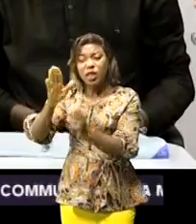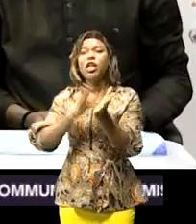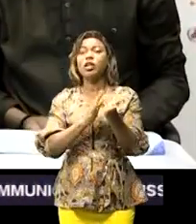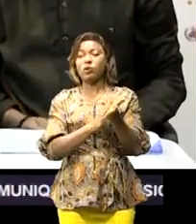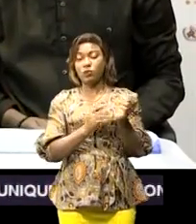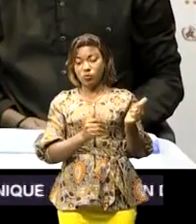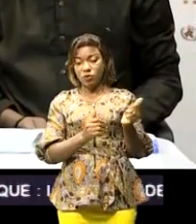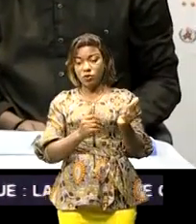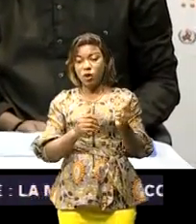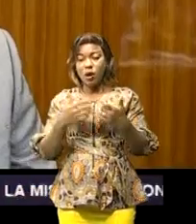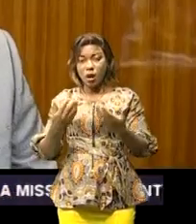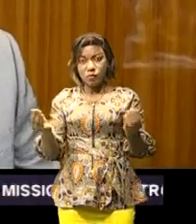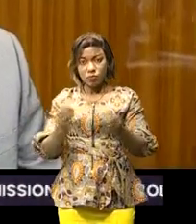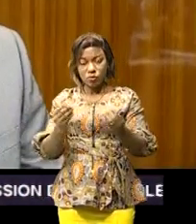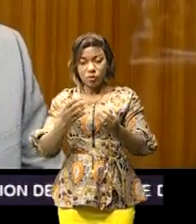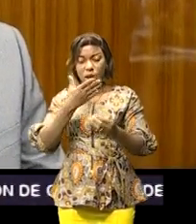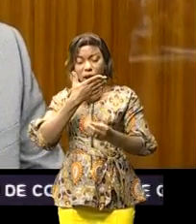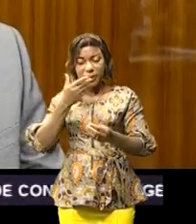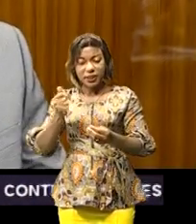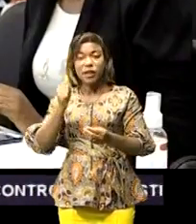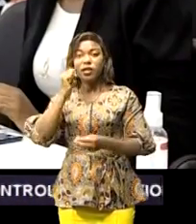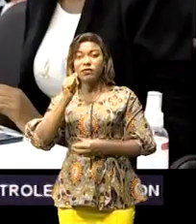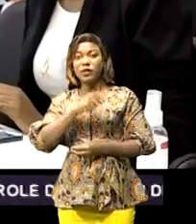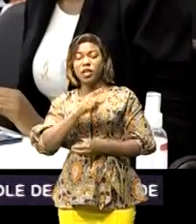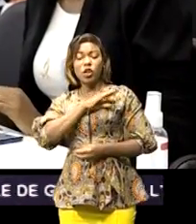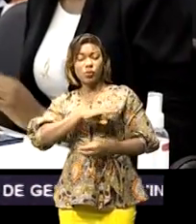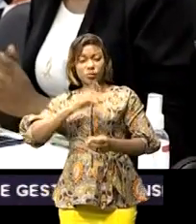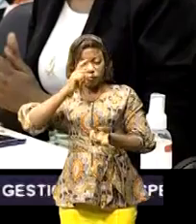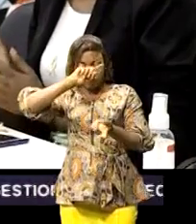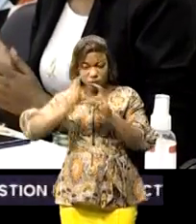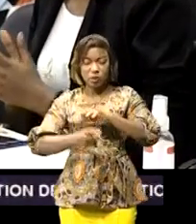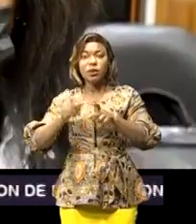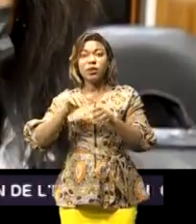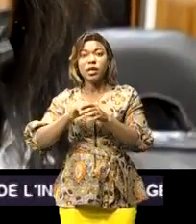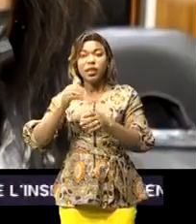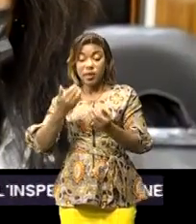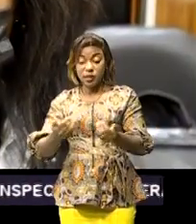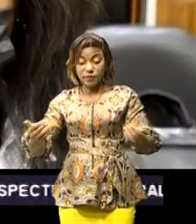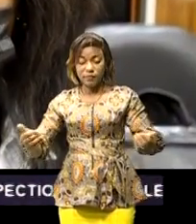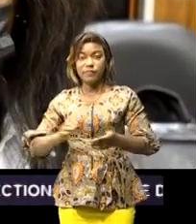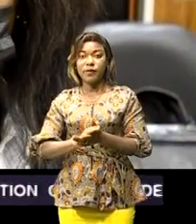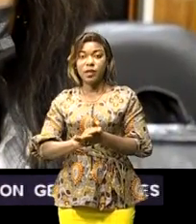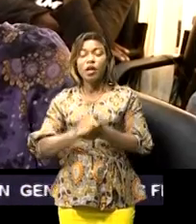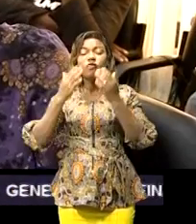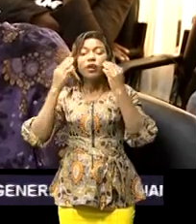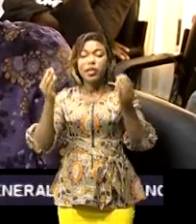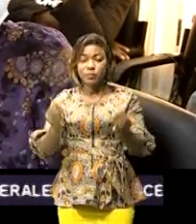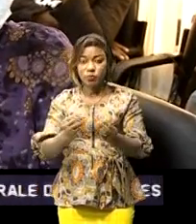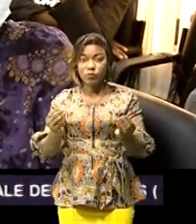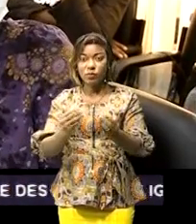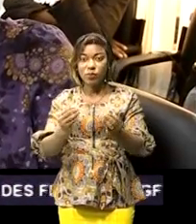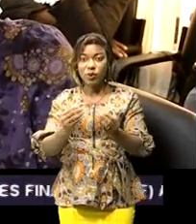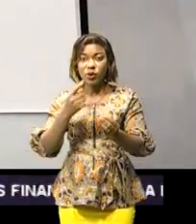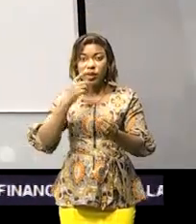scolaire fondée sur le genre relève du registre des comportements humiliants et inacceptables découlant généralement d'un abus